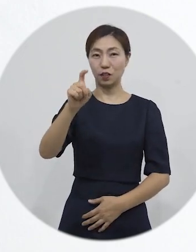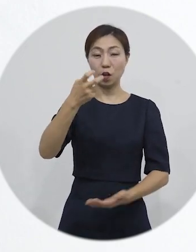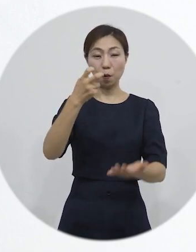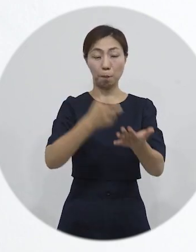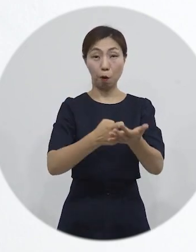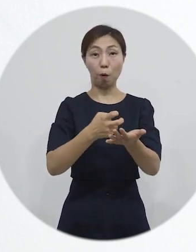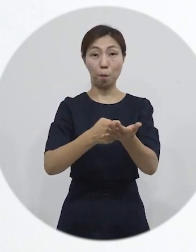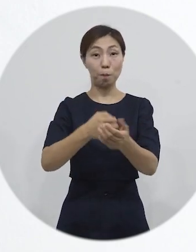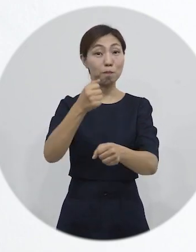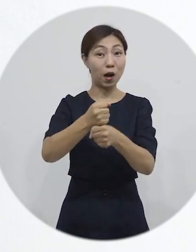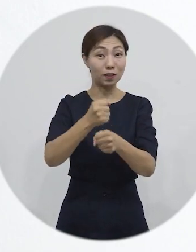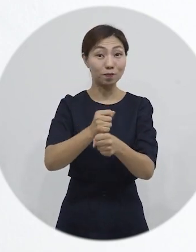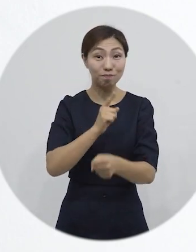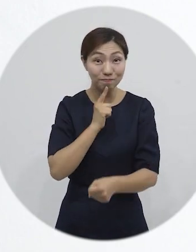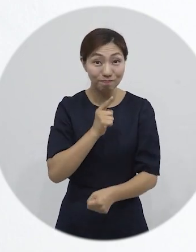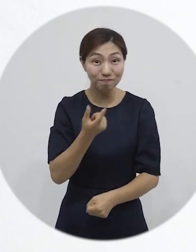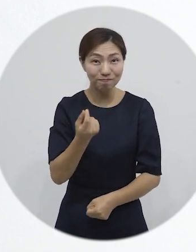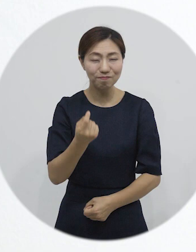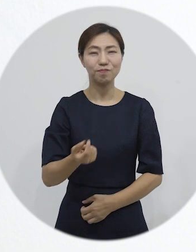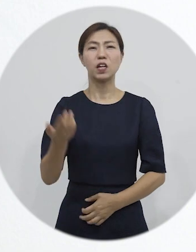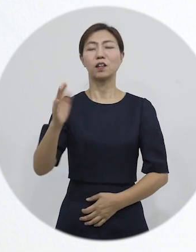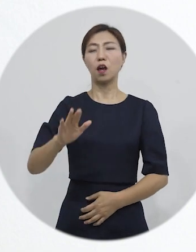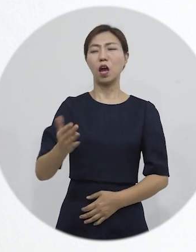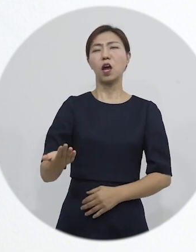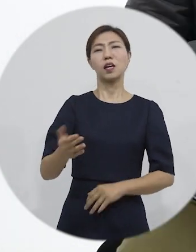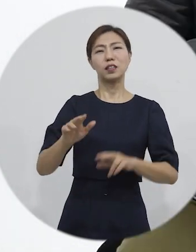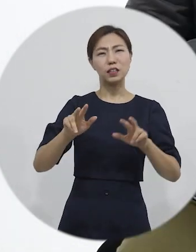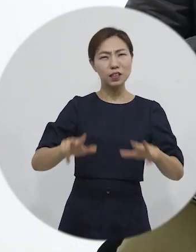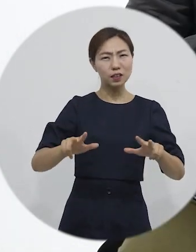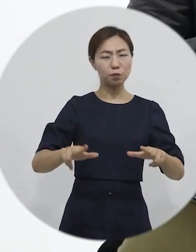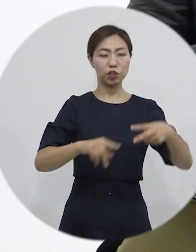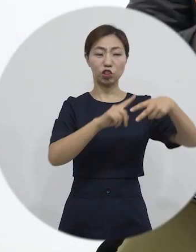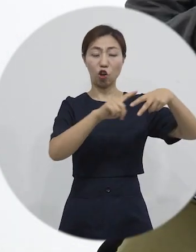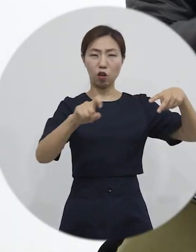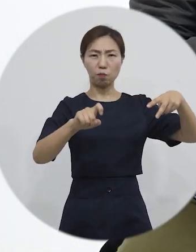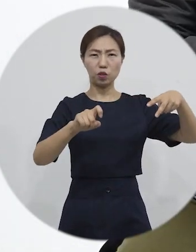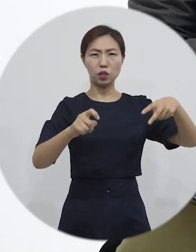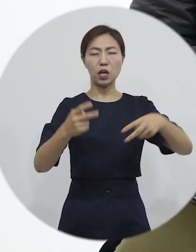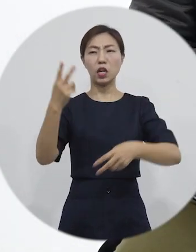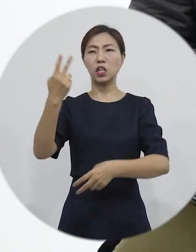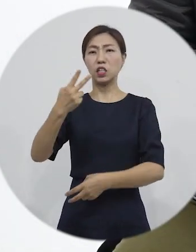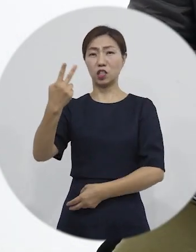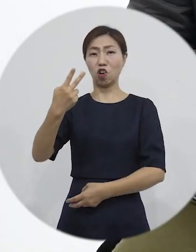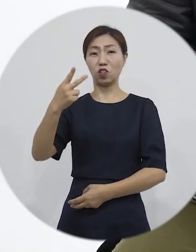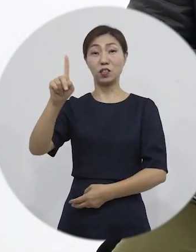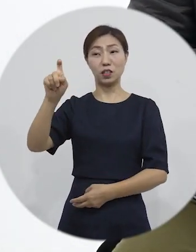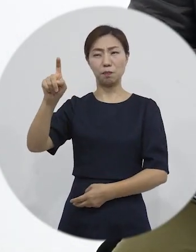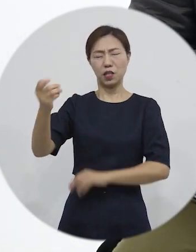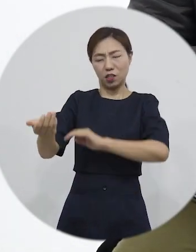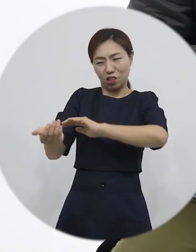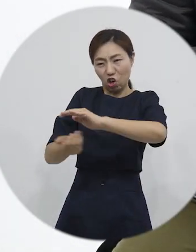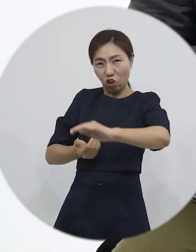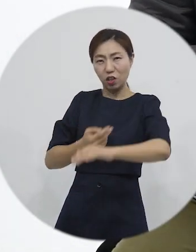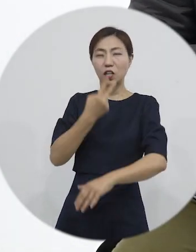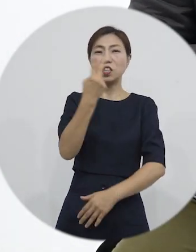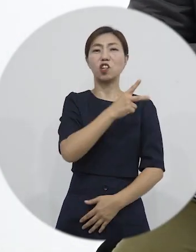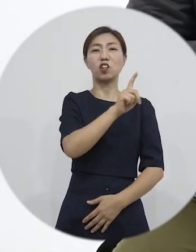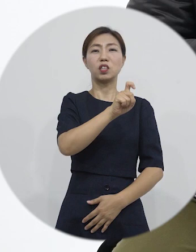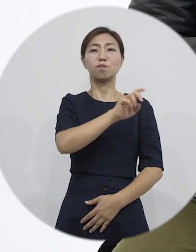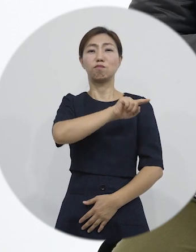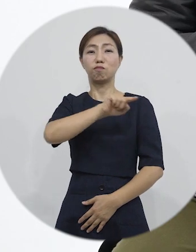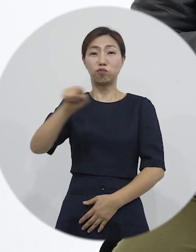2011년도에 법이 개정됐다고 했잖아요. 그래서 의무화가 됐는데 서대문구는 그 전에 2010년부터 참여예산제를 시행을